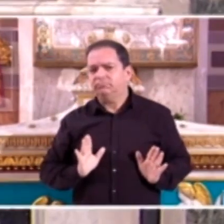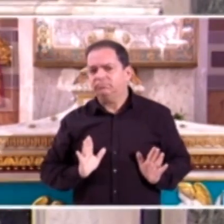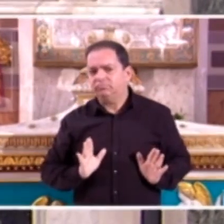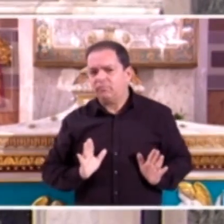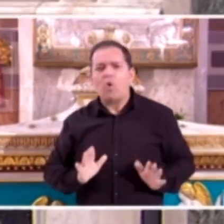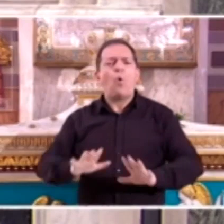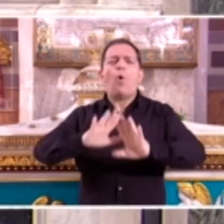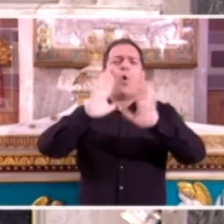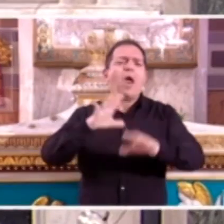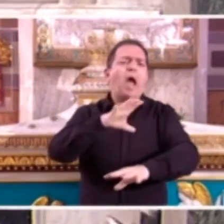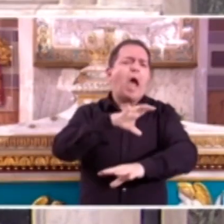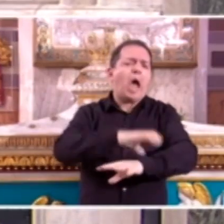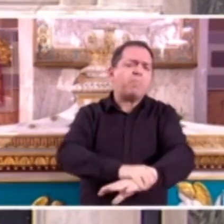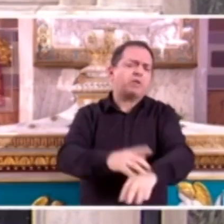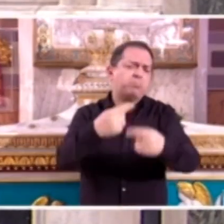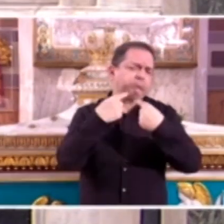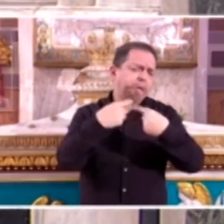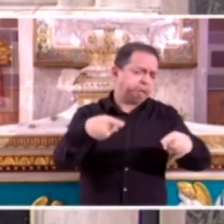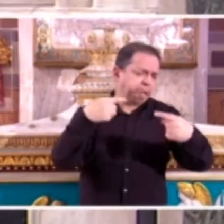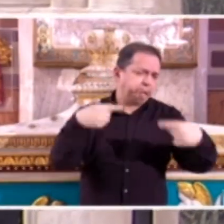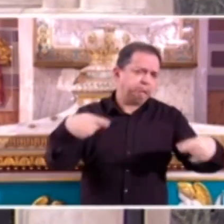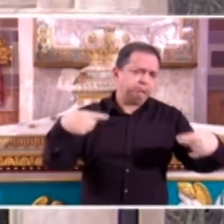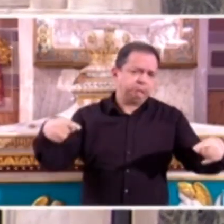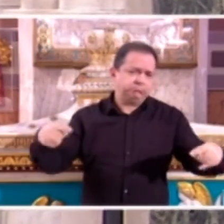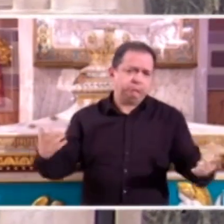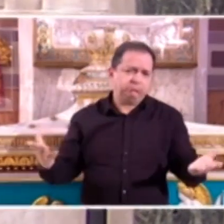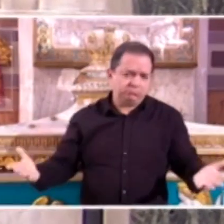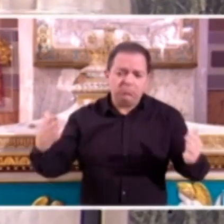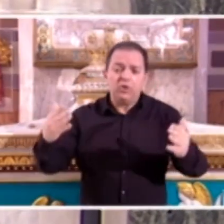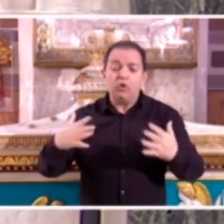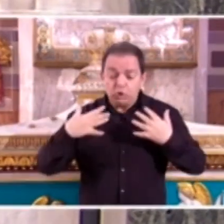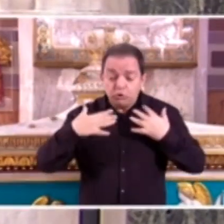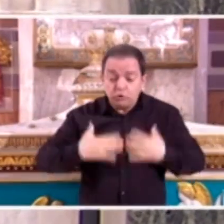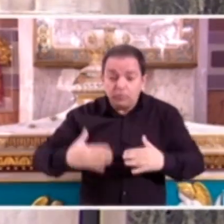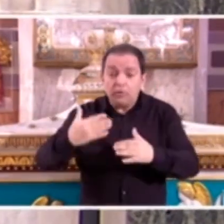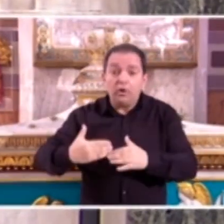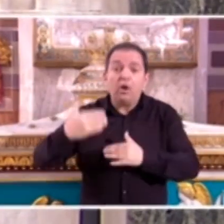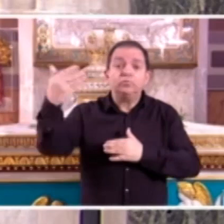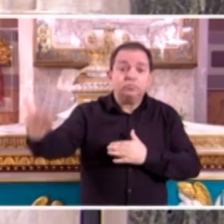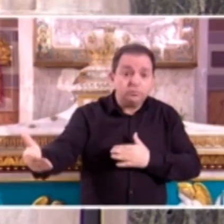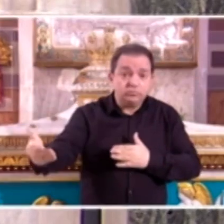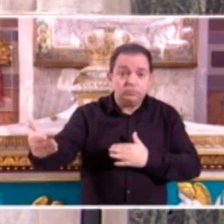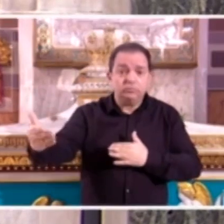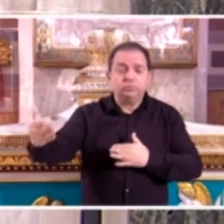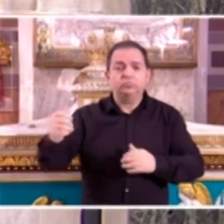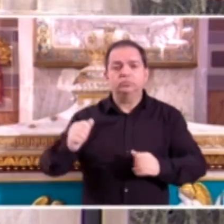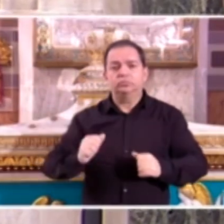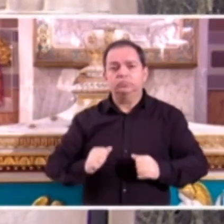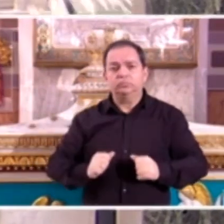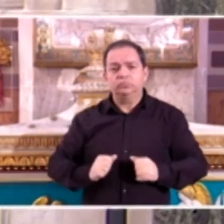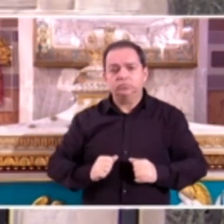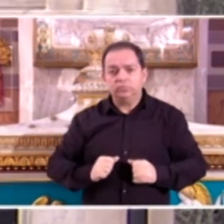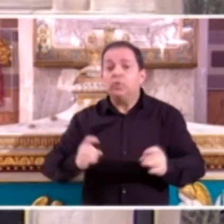παν αμάρτημα, ο εάν ποιήσει άνθρωπος εκτός του